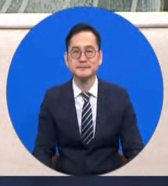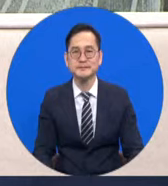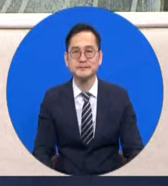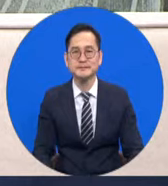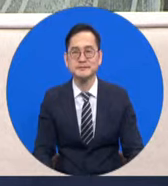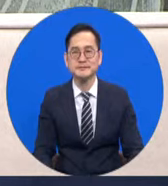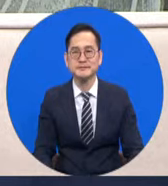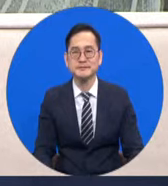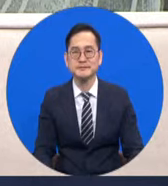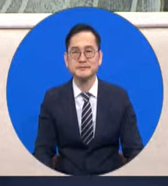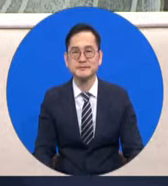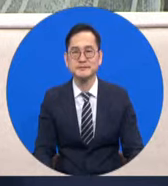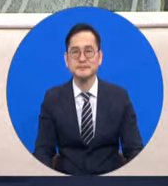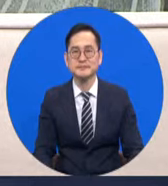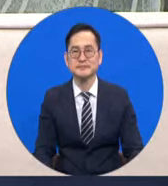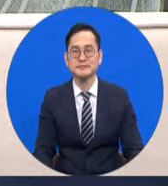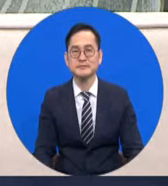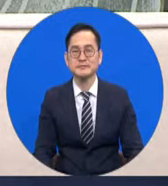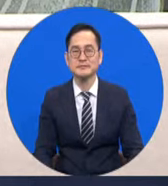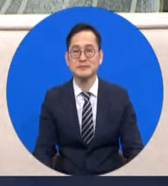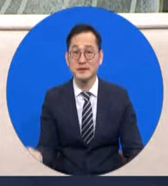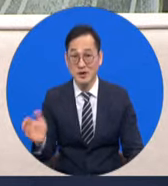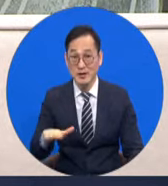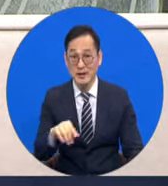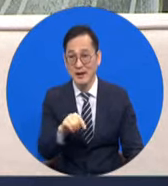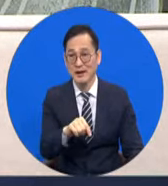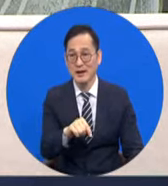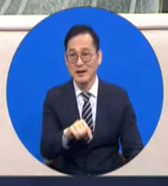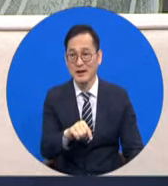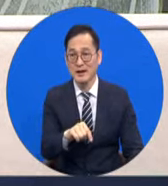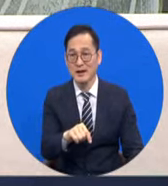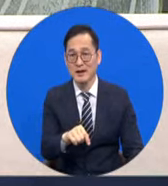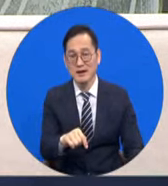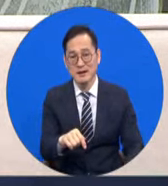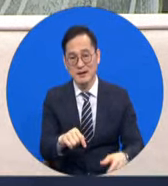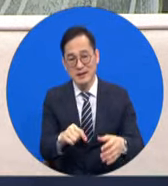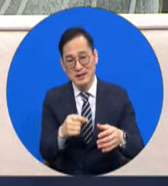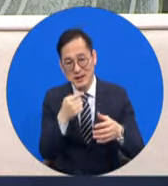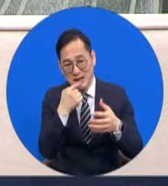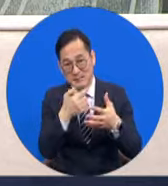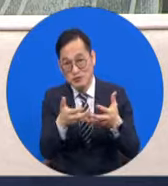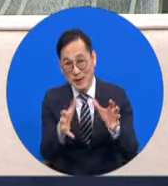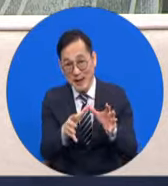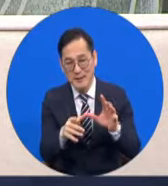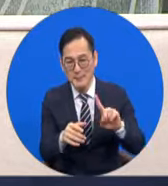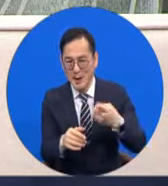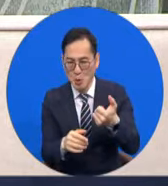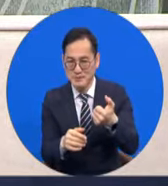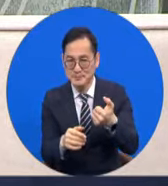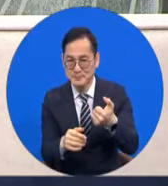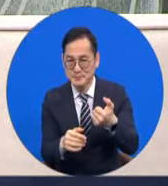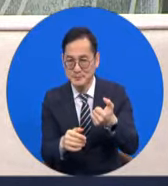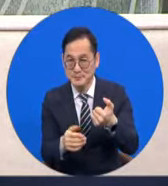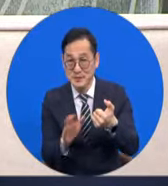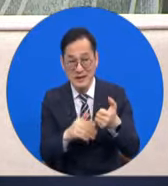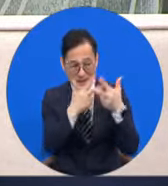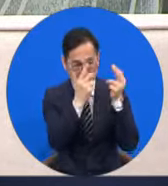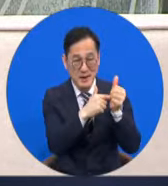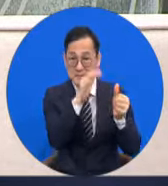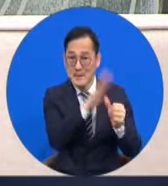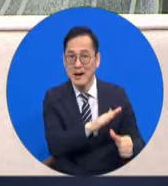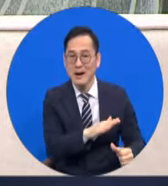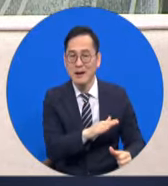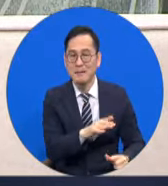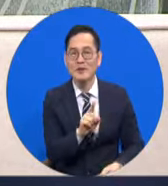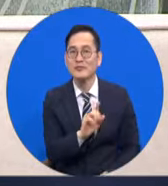어려운 부분은 당은 150석을 얻었는데 이재명 대표가 질 경우. 그럴 경우는 어떤 경우입니까? 난감한